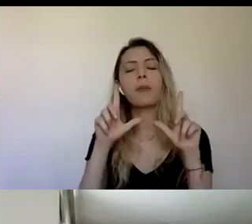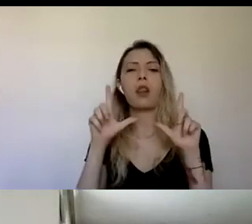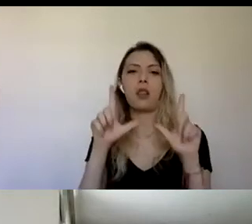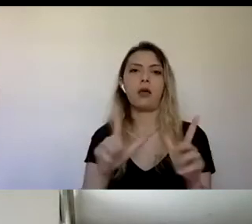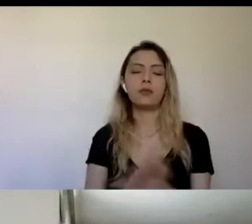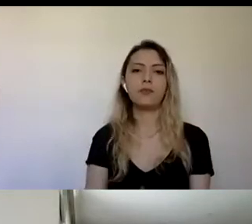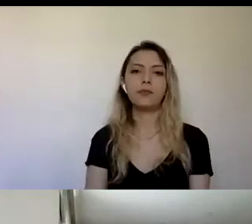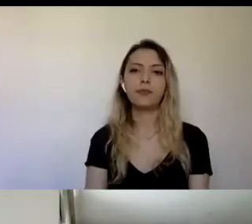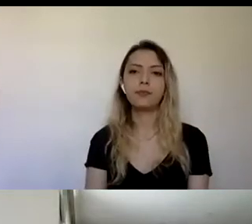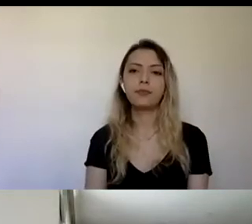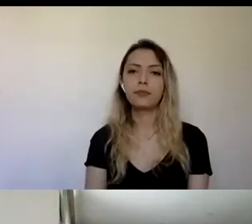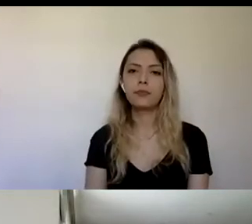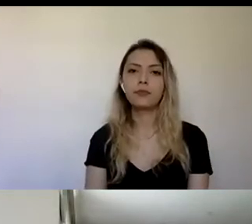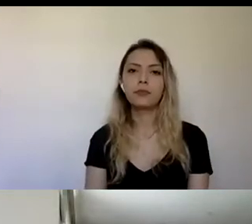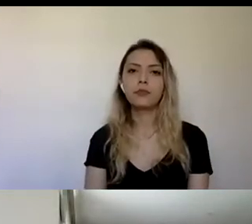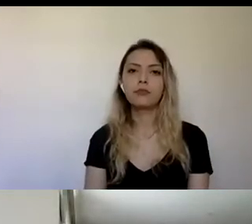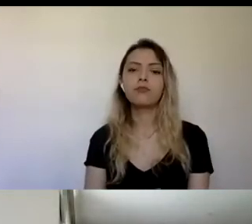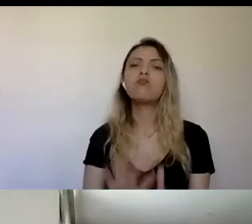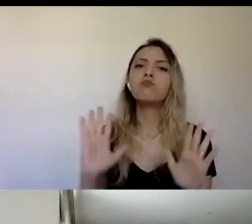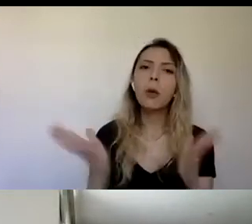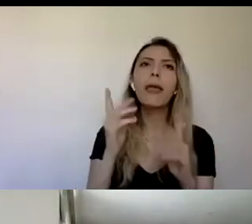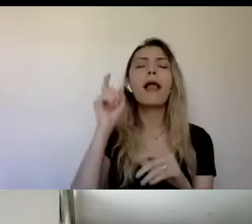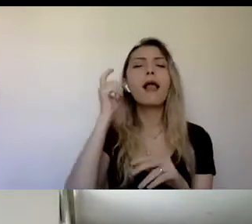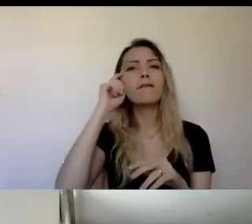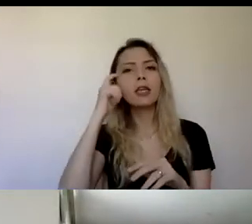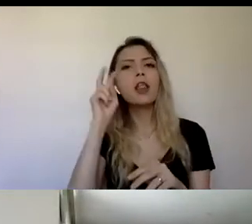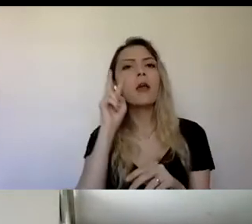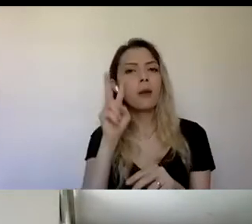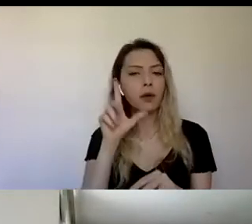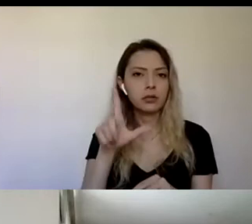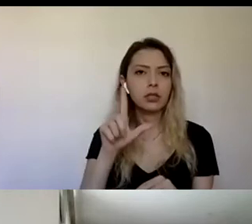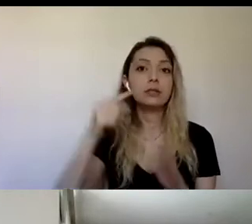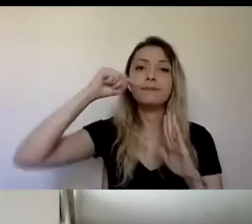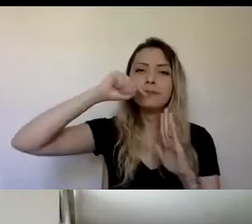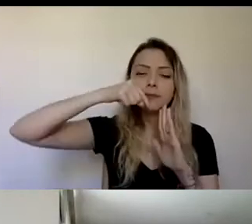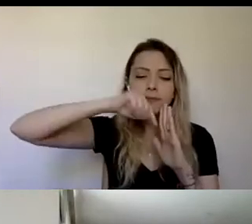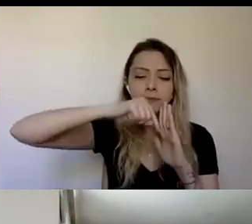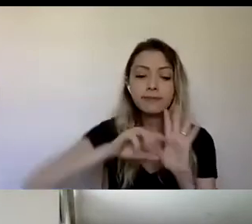da okuyarak, bu genel tavsiyelere de bakarak aslında içeriği nedir diye